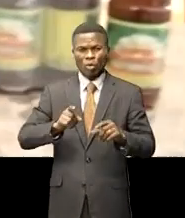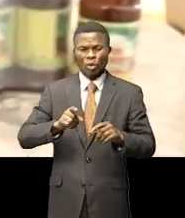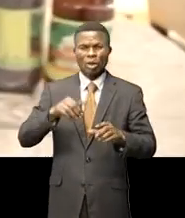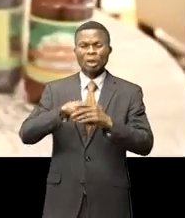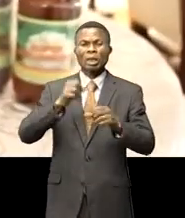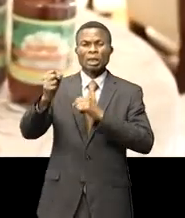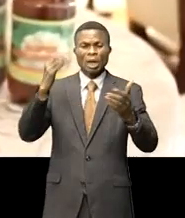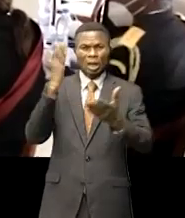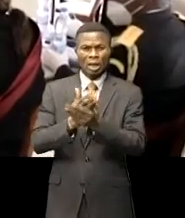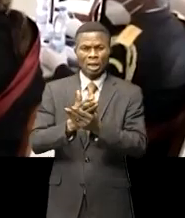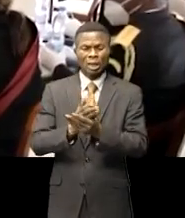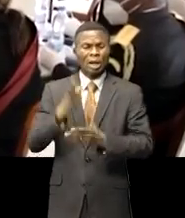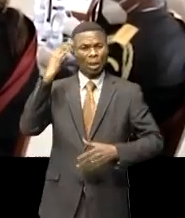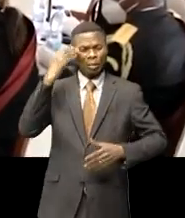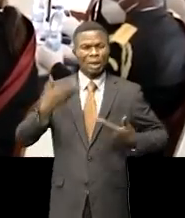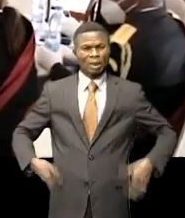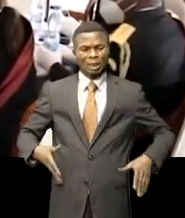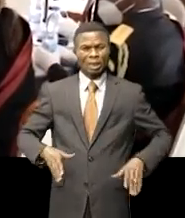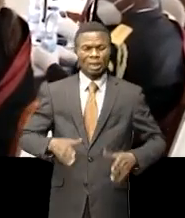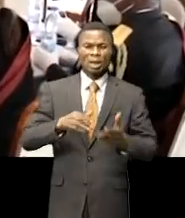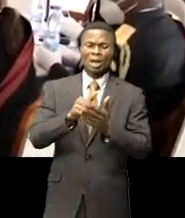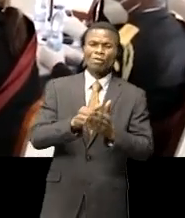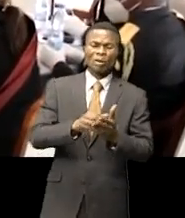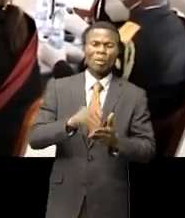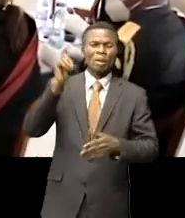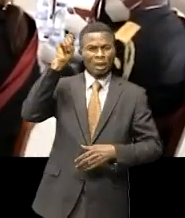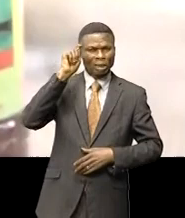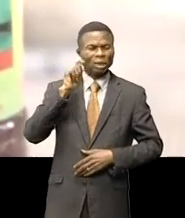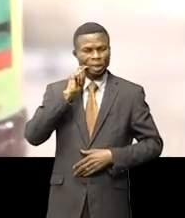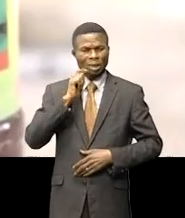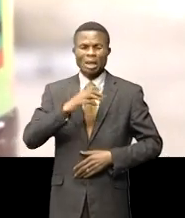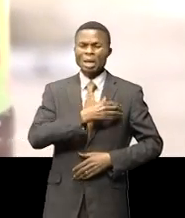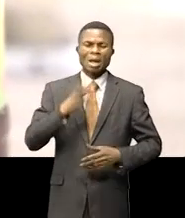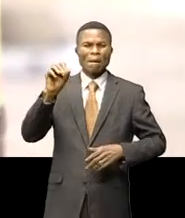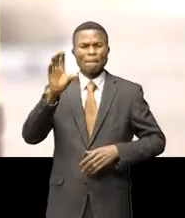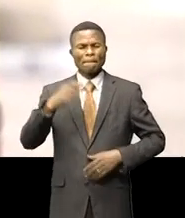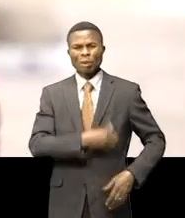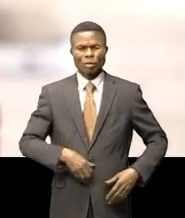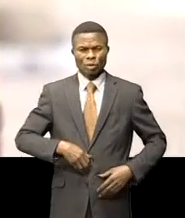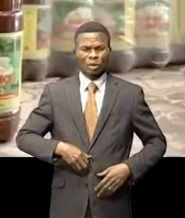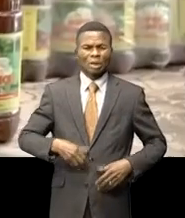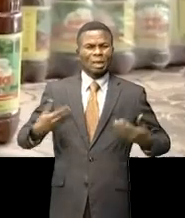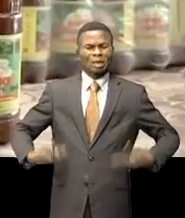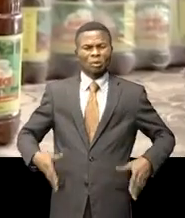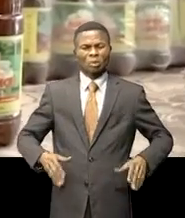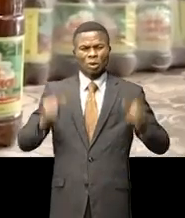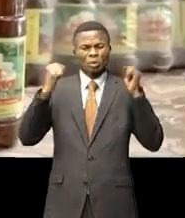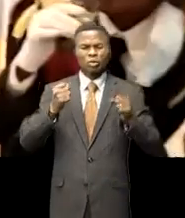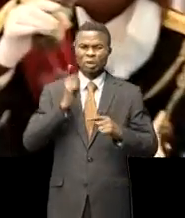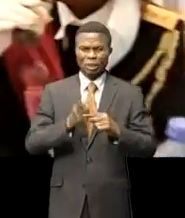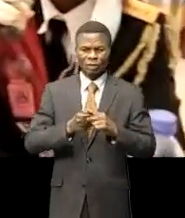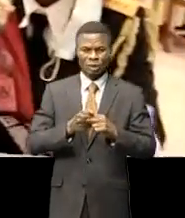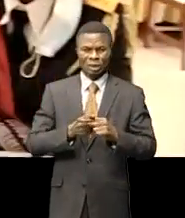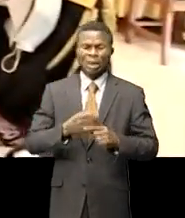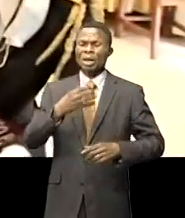combat contre le diabète, la faiblesse sexuelle, les douleurs abdominales, le paludisme, les troubles digestifs et les troubles cardiaques.